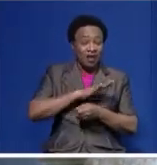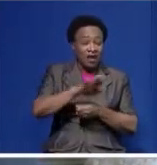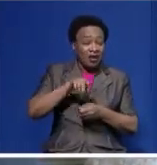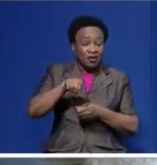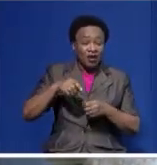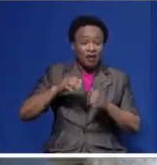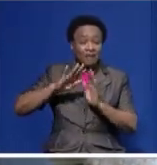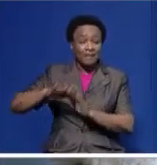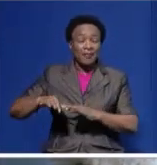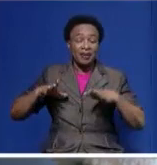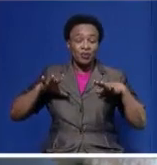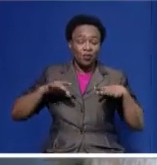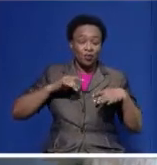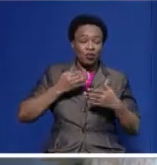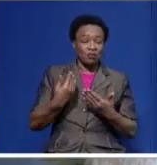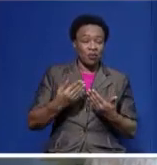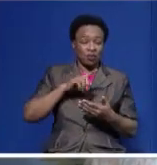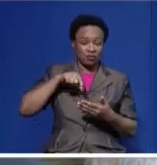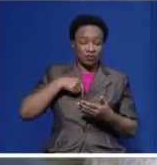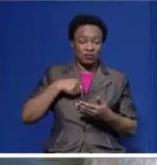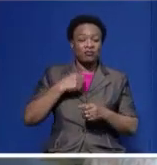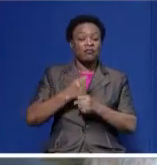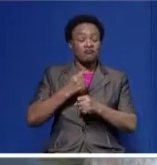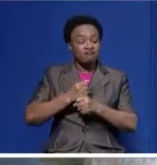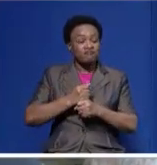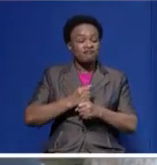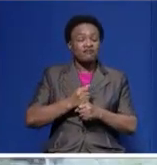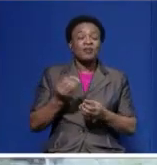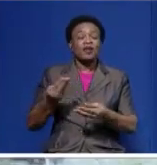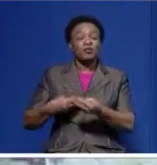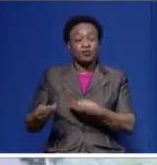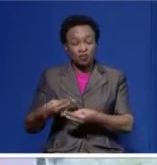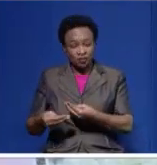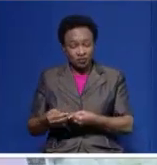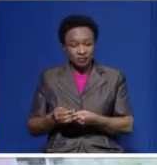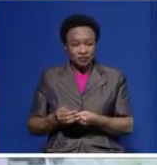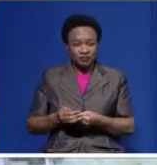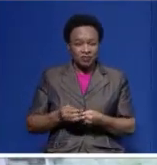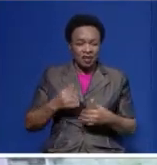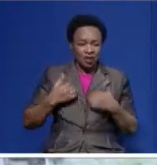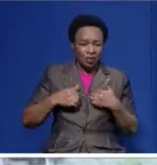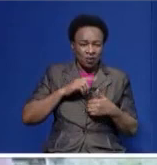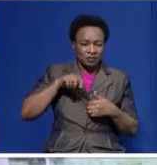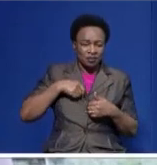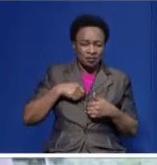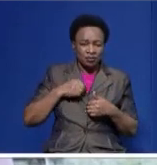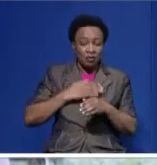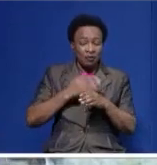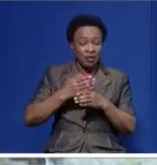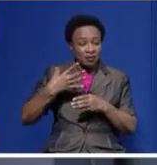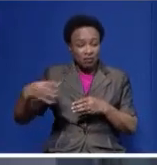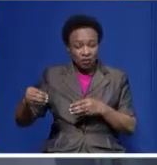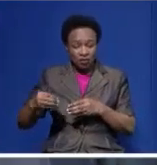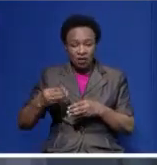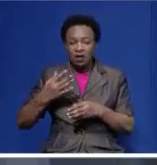huru kwenye mikono yetu na tuweze kufanya shughuli zetu za kiuchumi. Hofu yetu ni kwamba sisi baada ya kuondoka hatuna pa